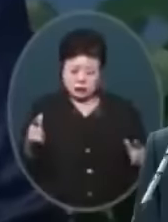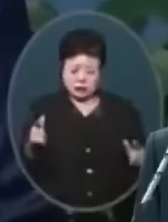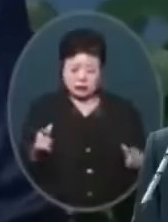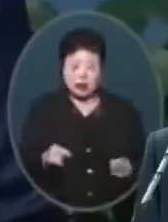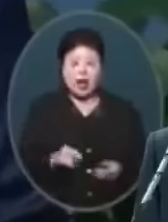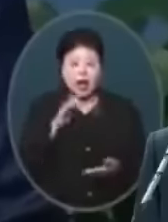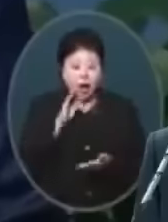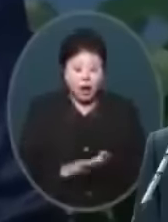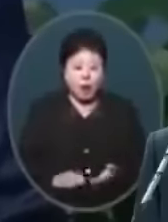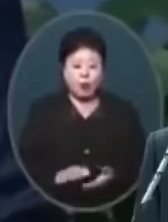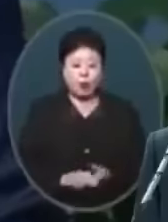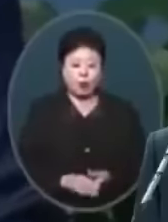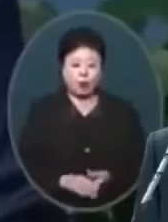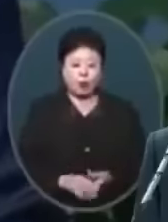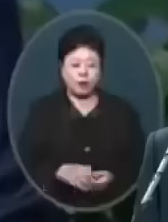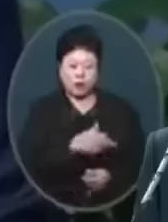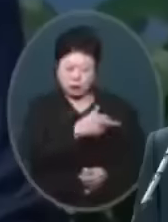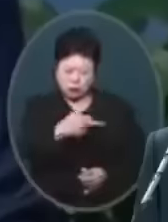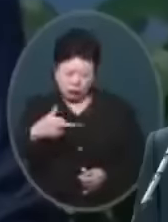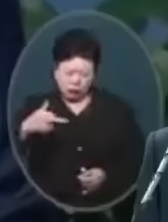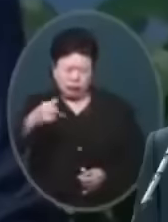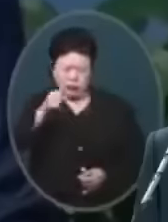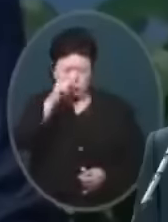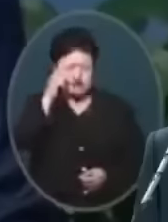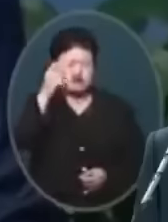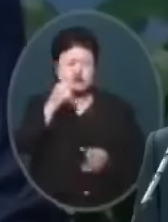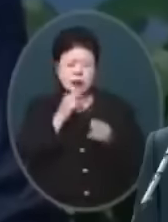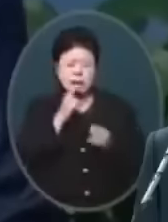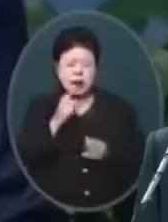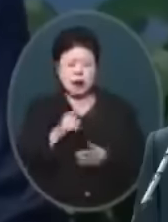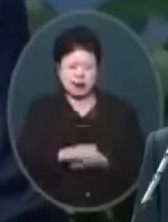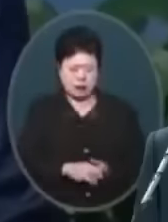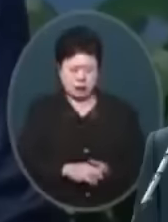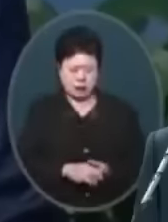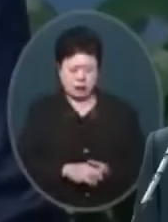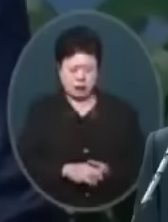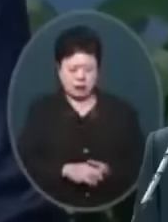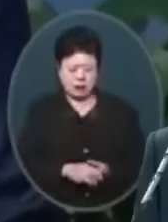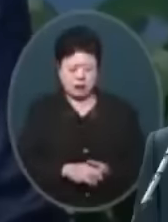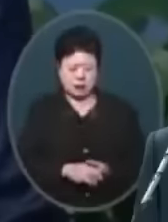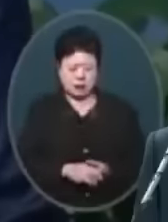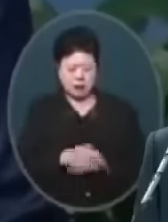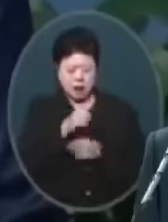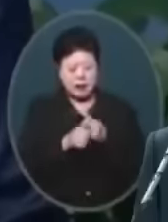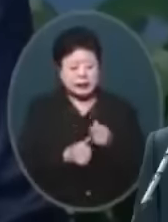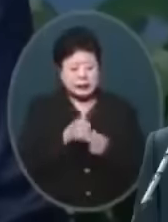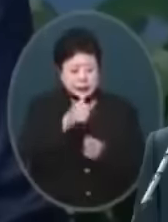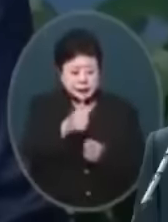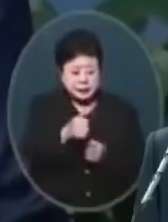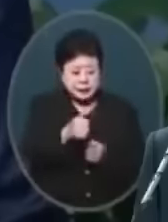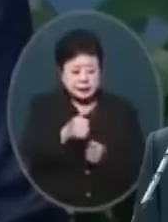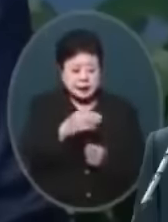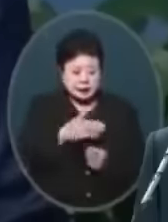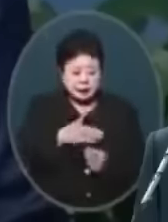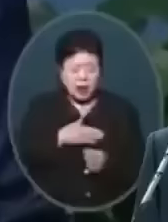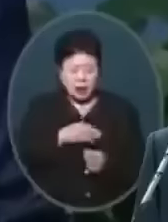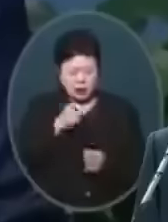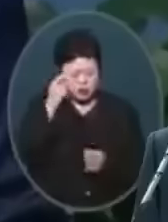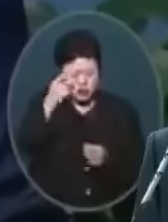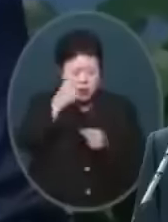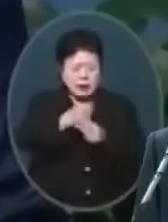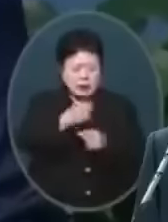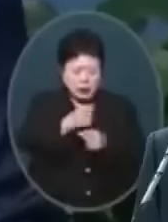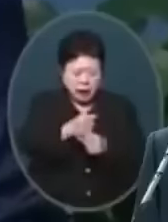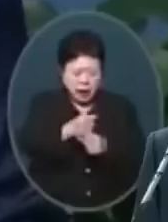이야 대단하구나. 내도 모르는 사이에 하나님이 나를 이렇게 만드셨구나.